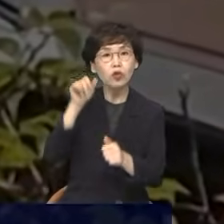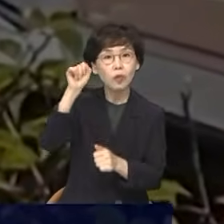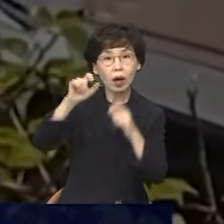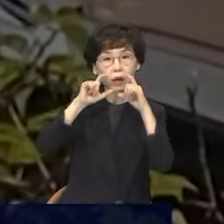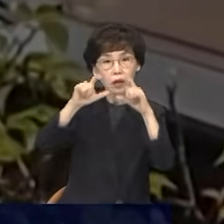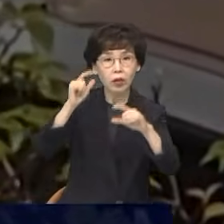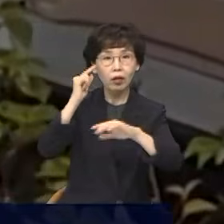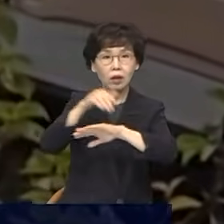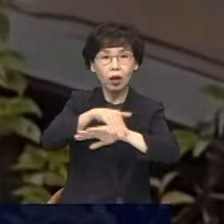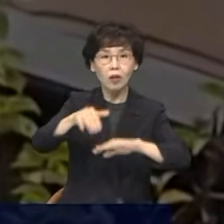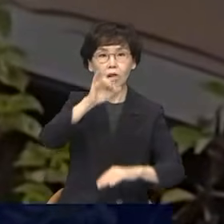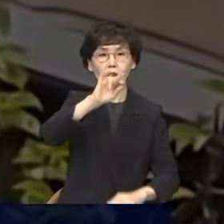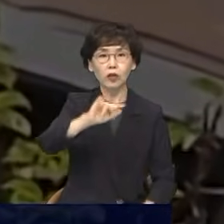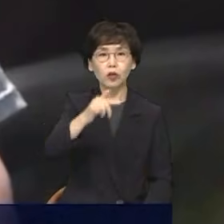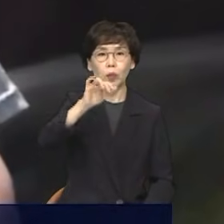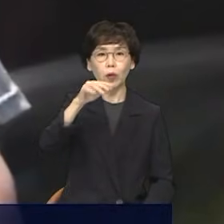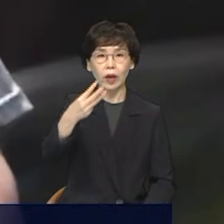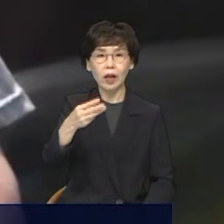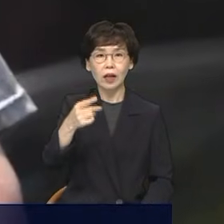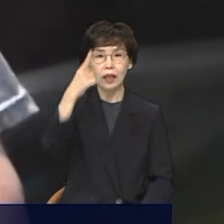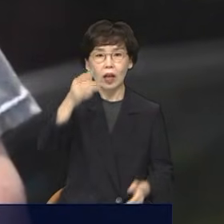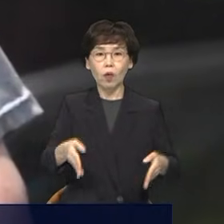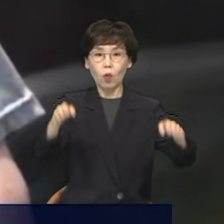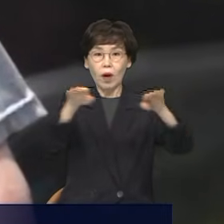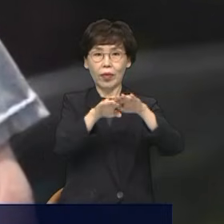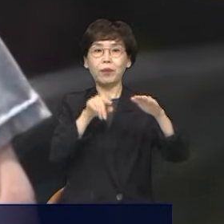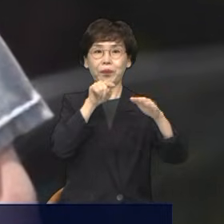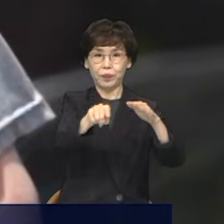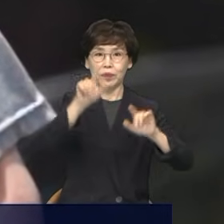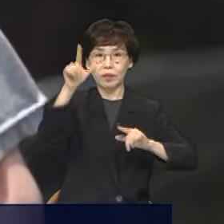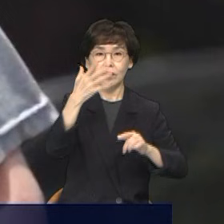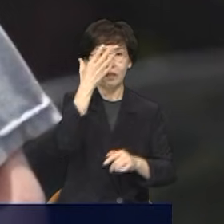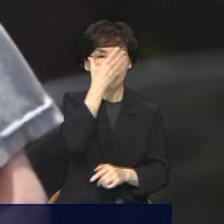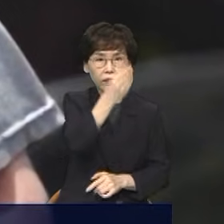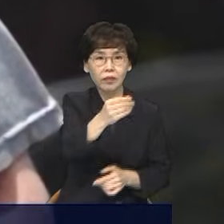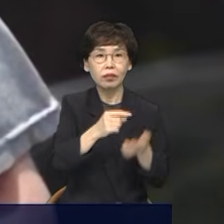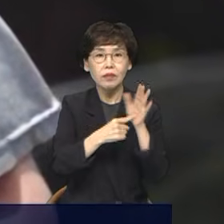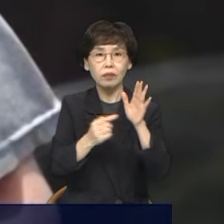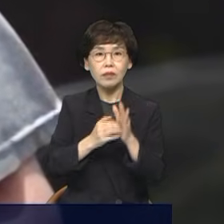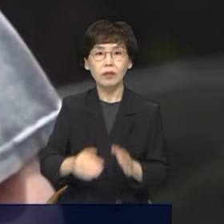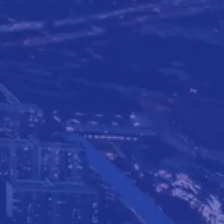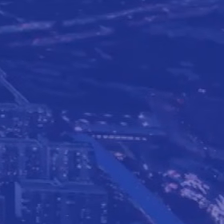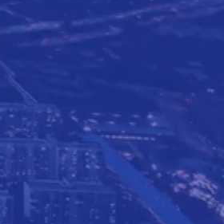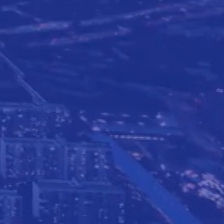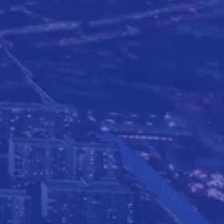할 윤봉길 기념관을 찾은 모습이 포착되기도 했습니다. SBS 박원경입니다.